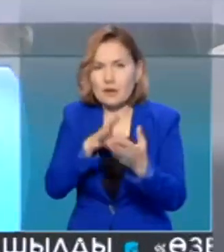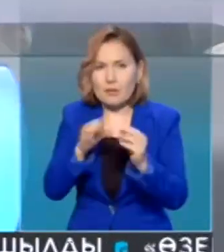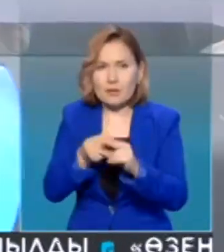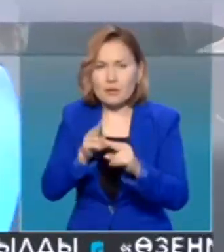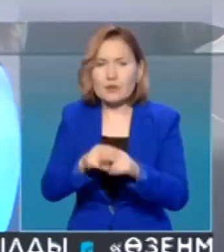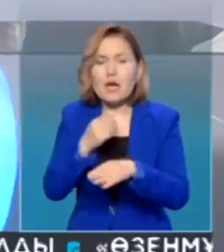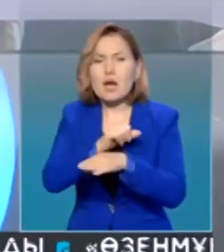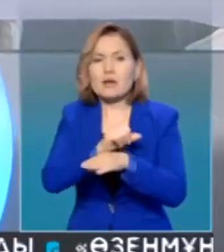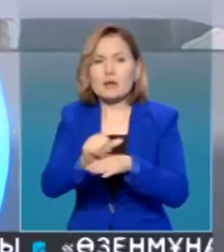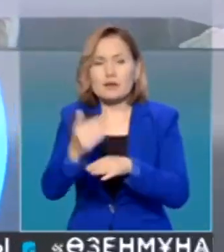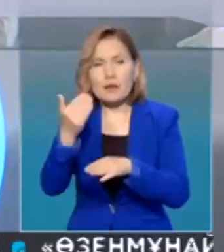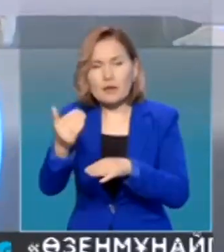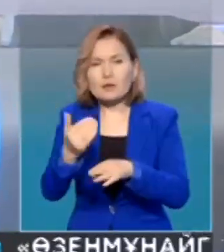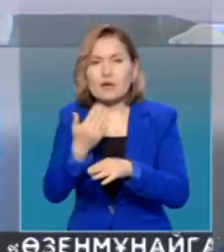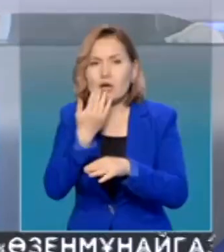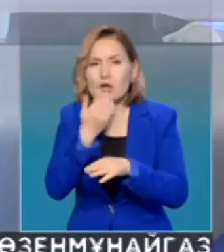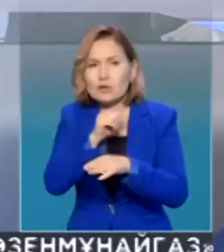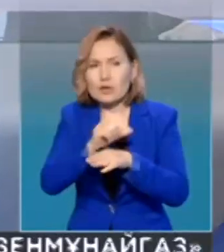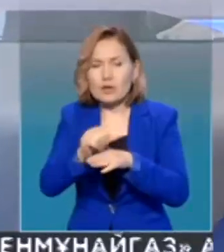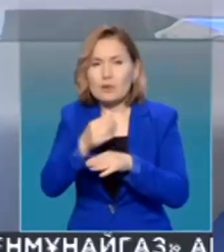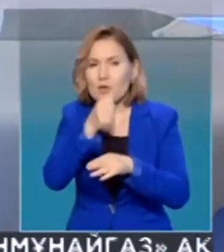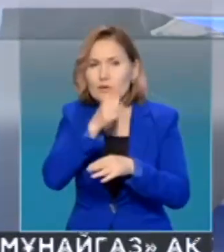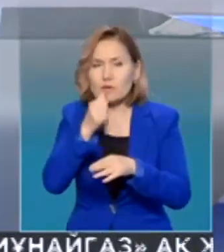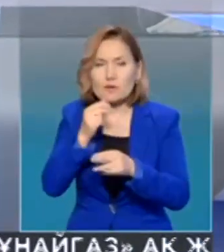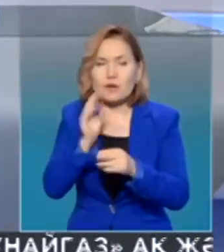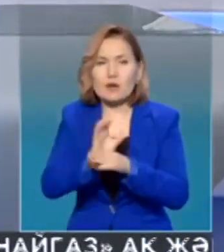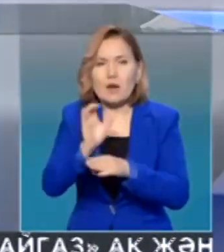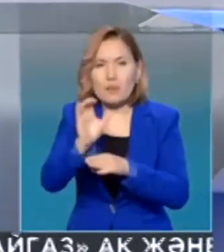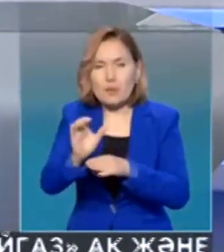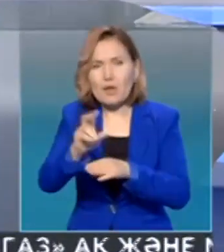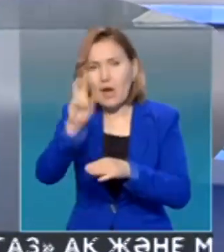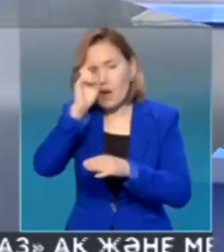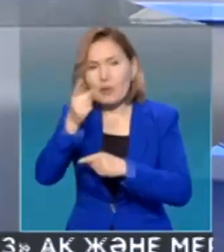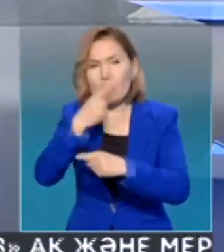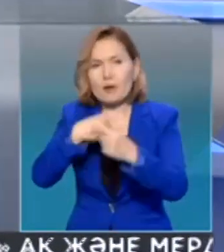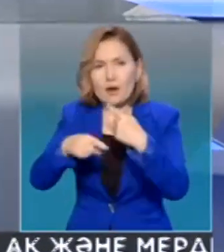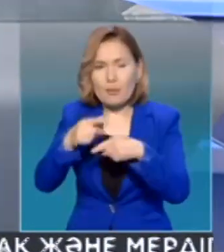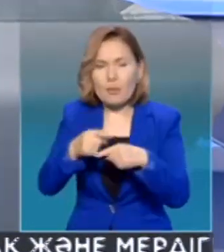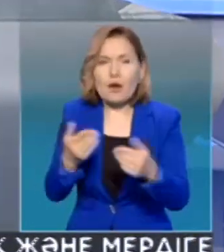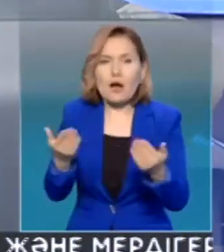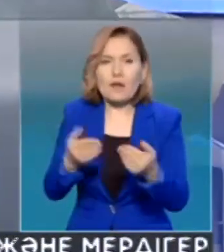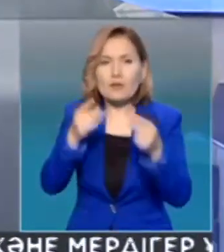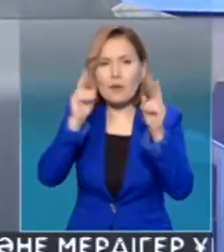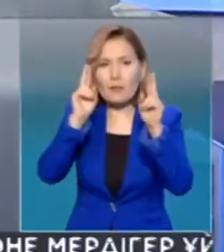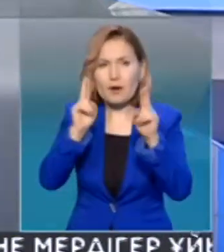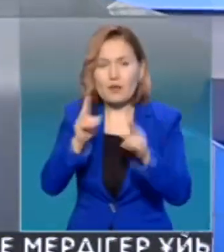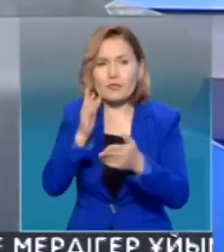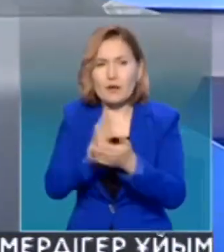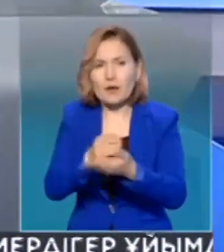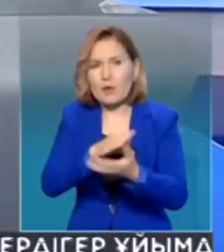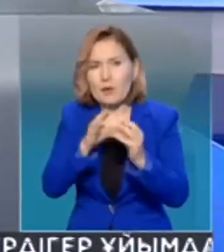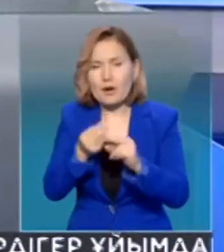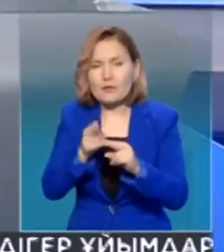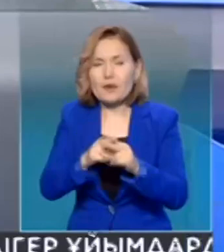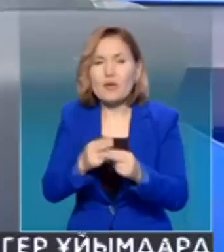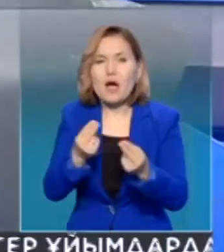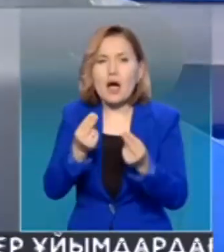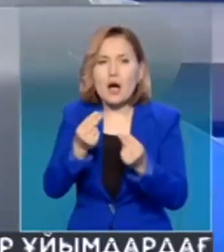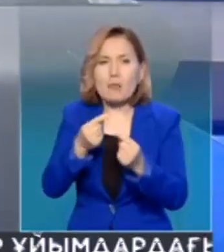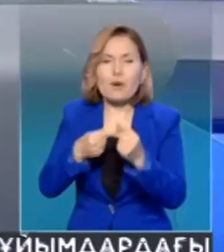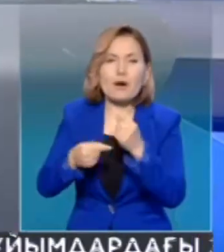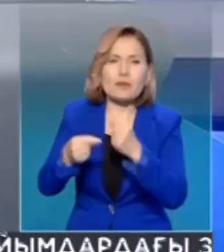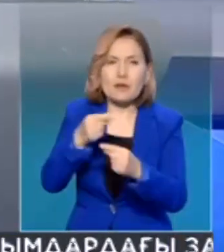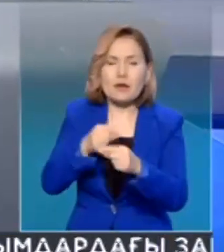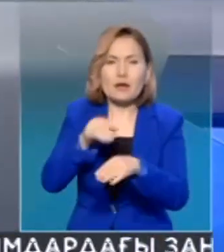экономистер. Сыртқа кеткен ақша қандай жолмен аударылып келген, оны қайтарудың механизмі қандай, офшордағы ақшаны